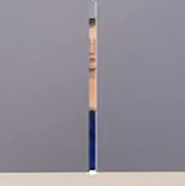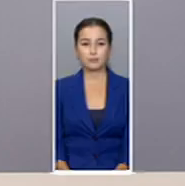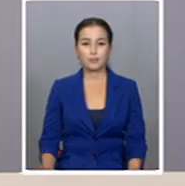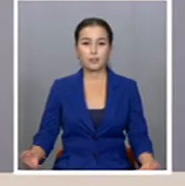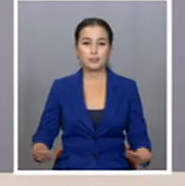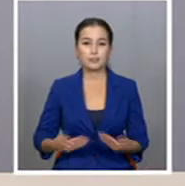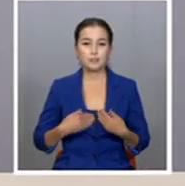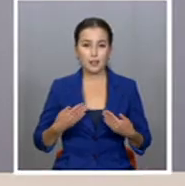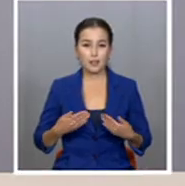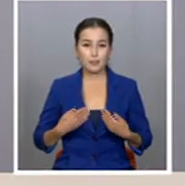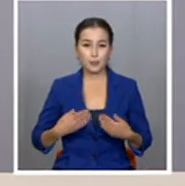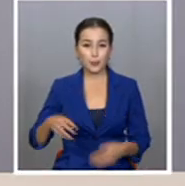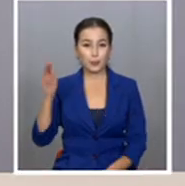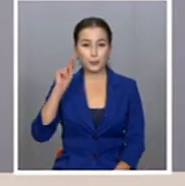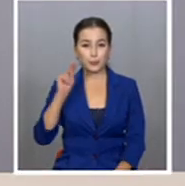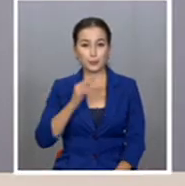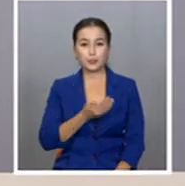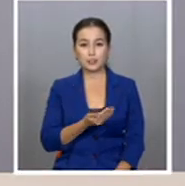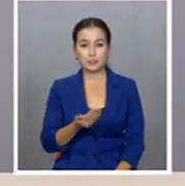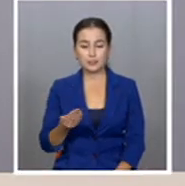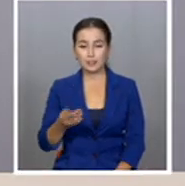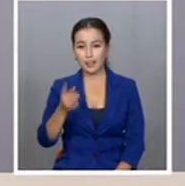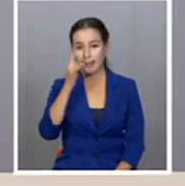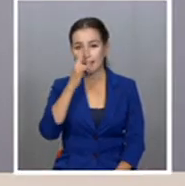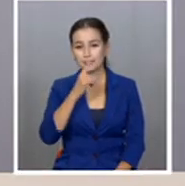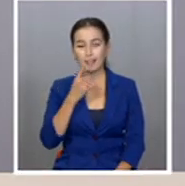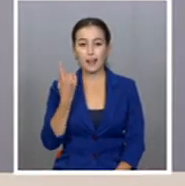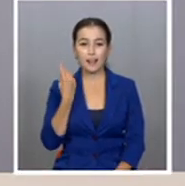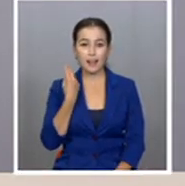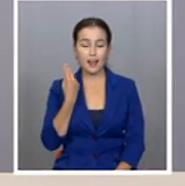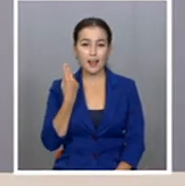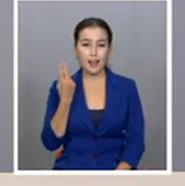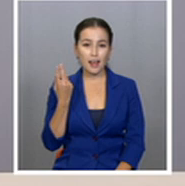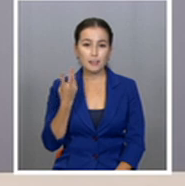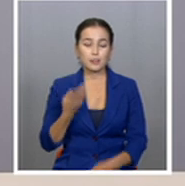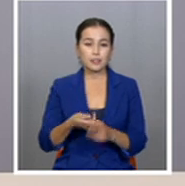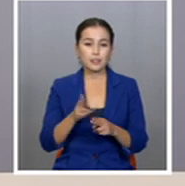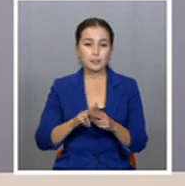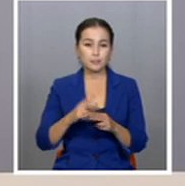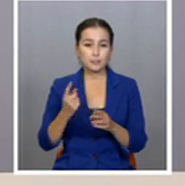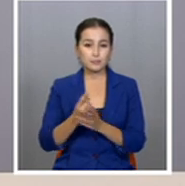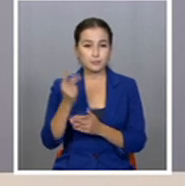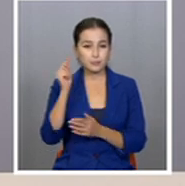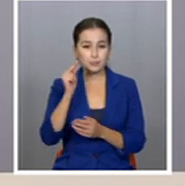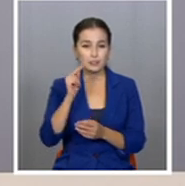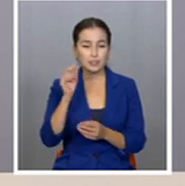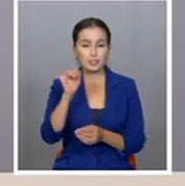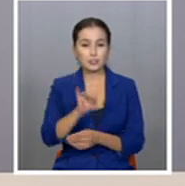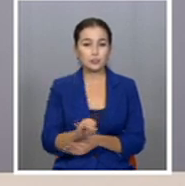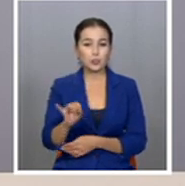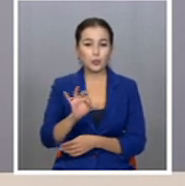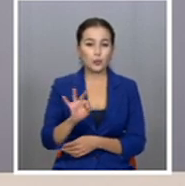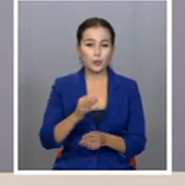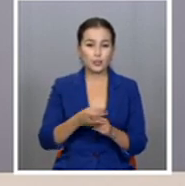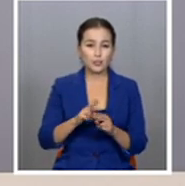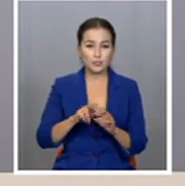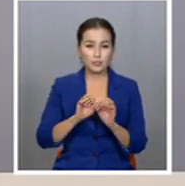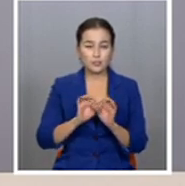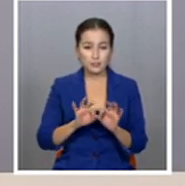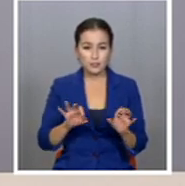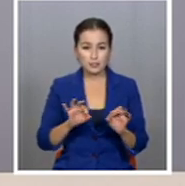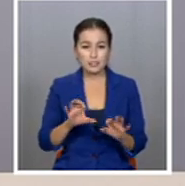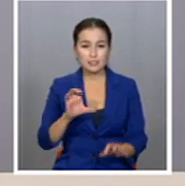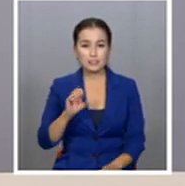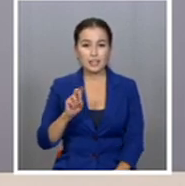Сәлеметсіздер ме, оқушылар? Қазақ әдебиетінен алғашқы телесабағымызды тарихтың шертіп пернесі бөлімі, соның ішіндегі